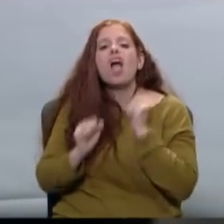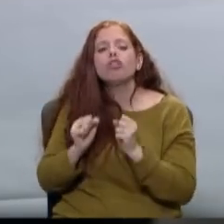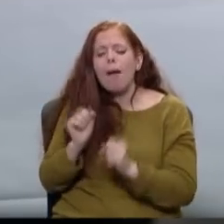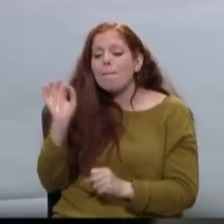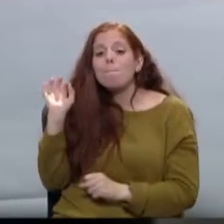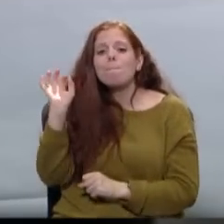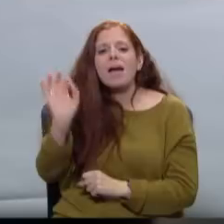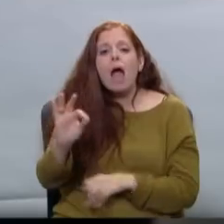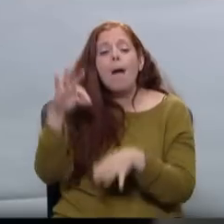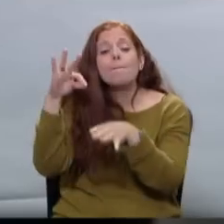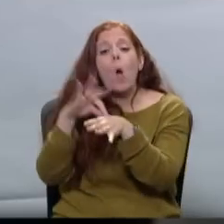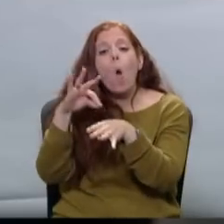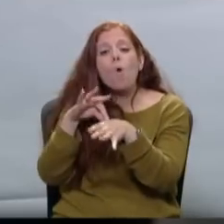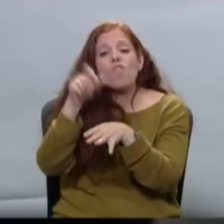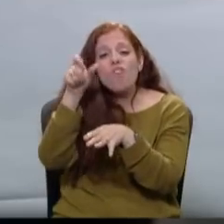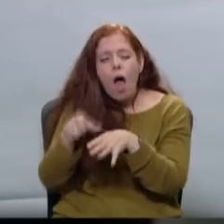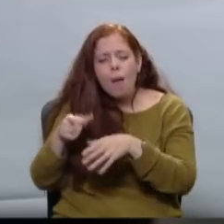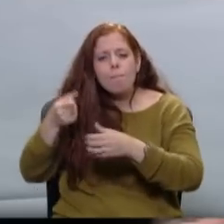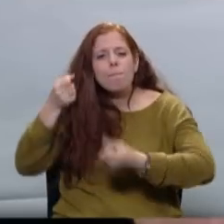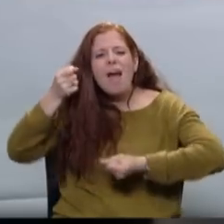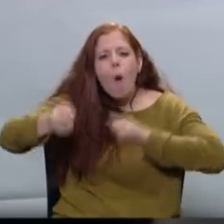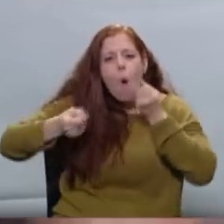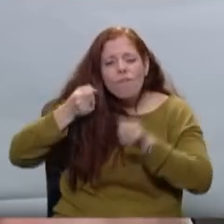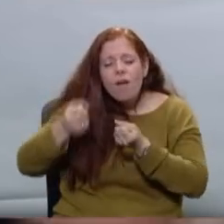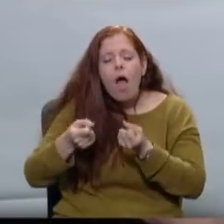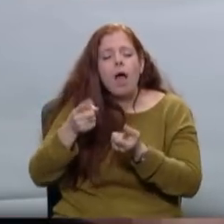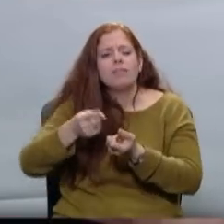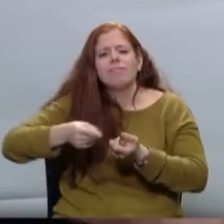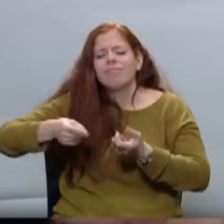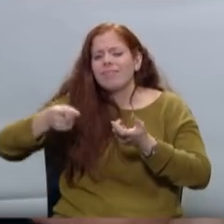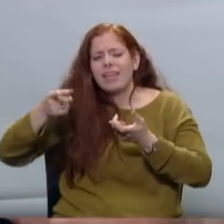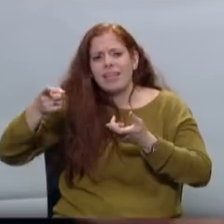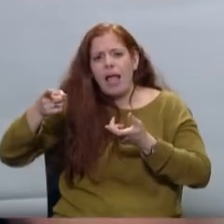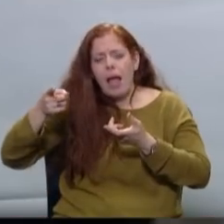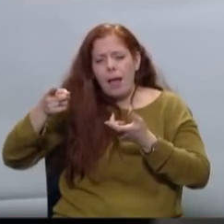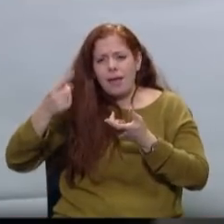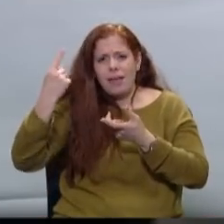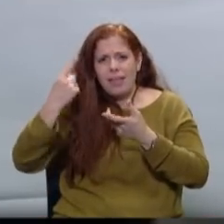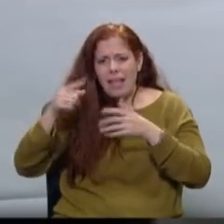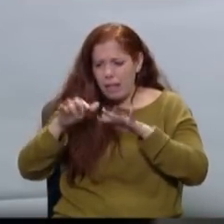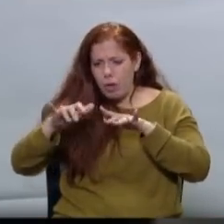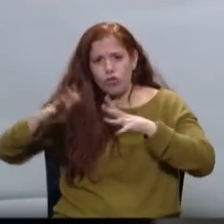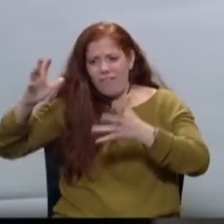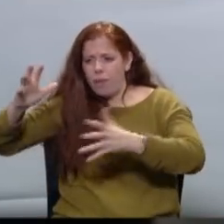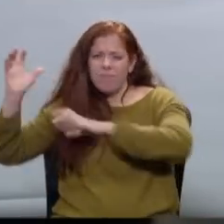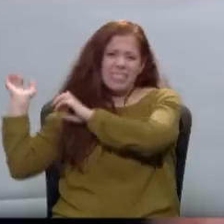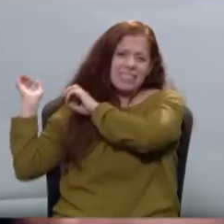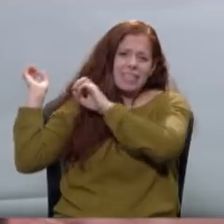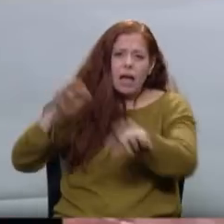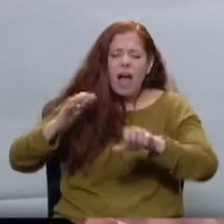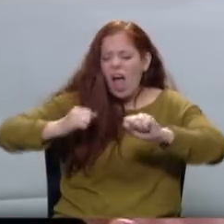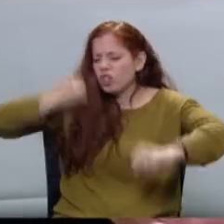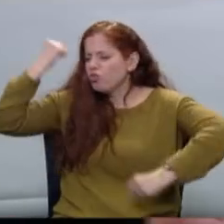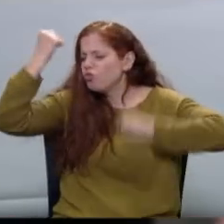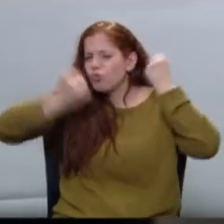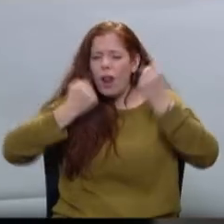פגעה ברופאה, באגרופיה, זרקה את, את אחד המחשבים שם, השתוללה שם בצורה...